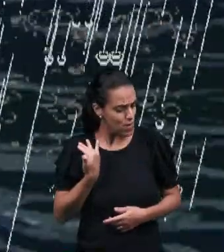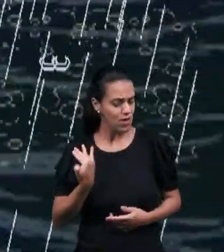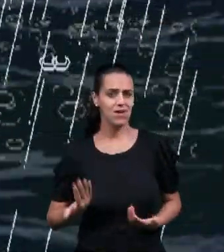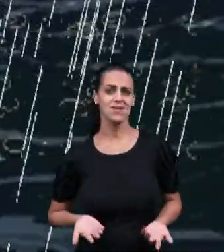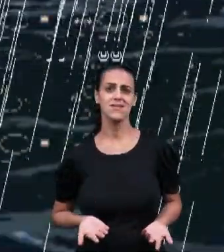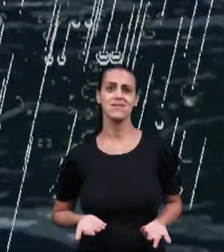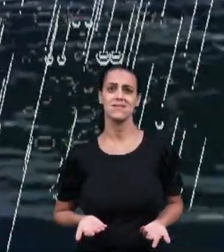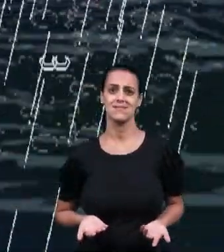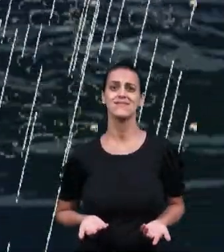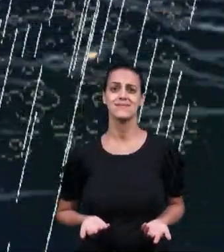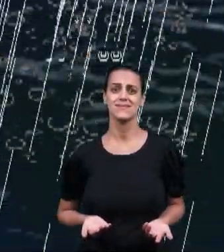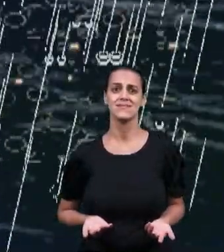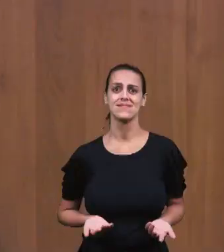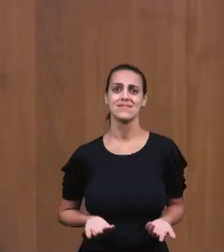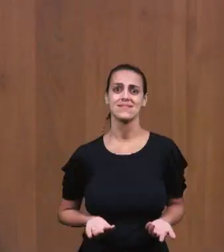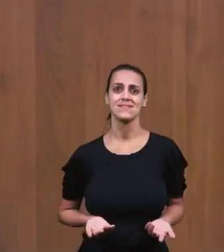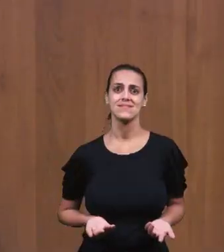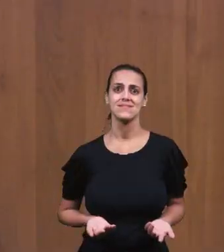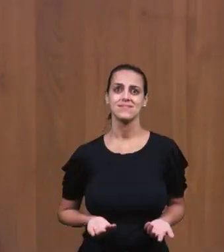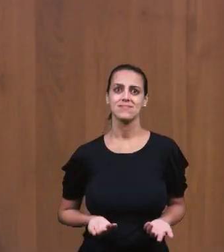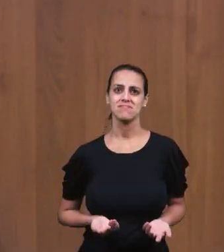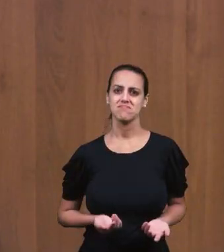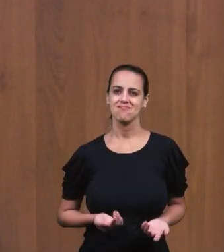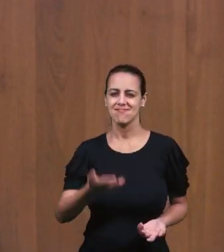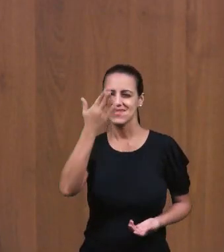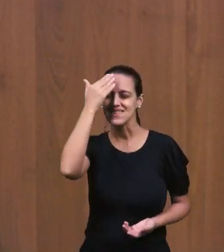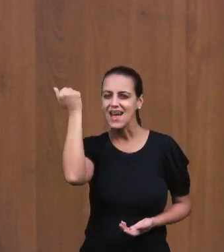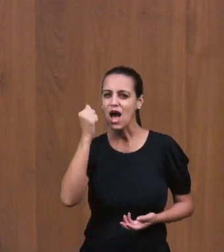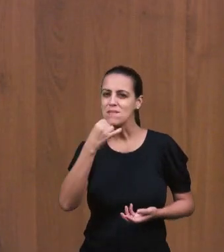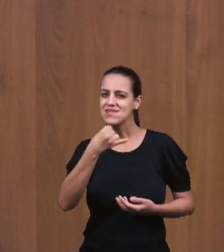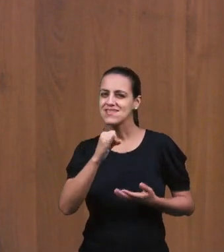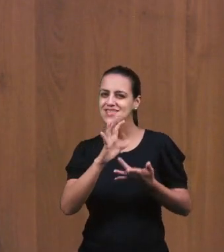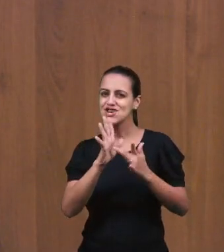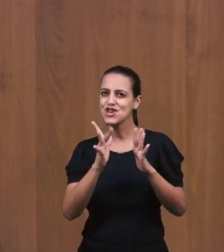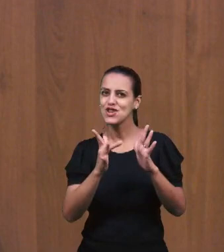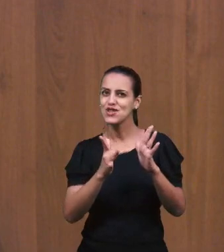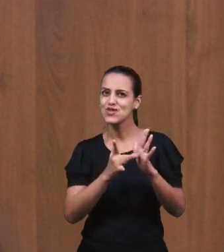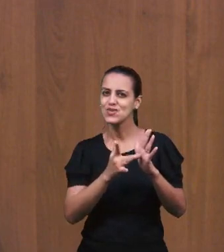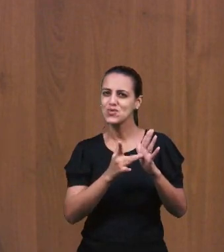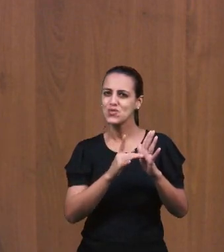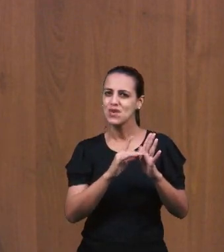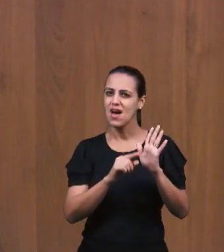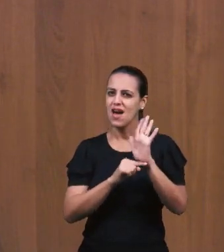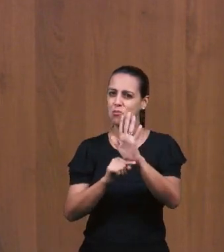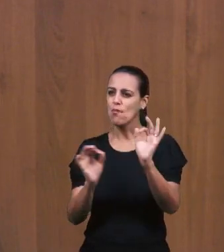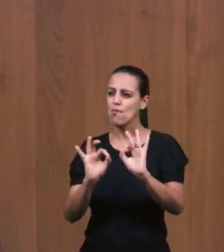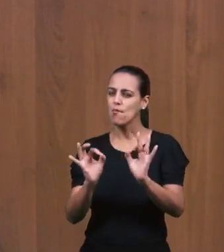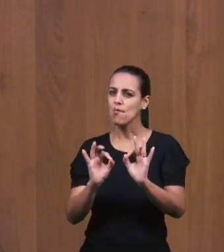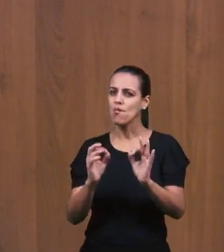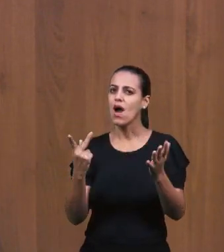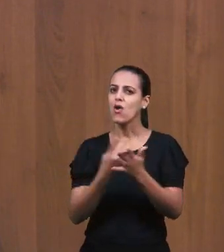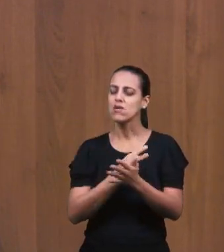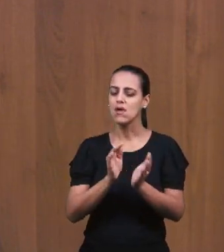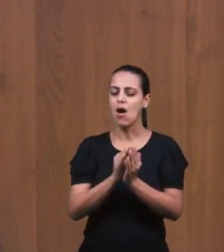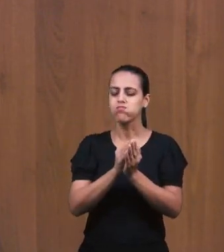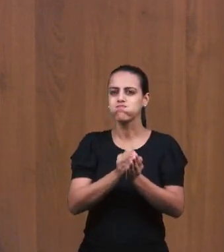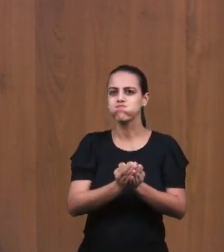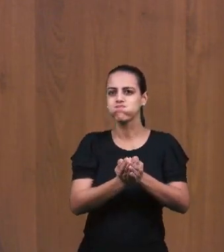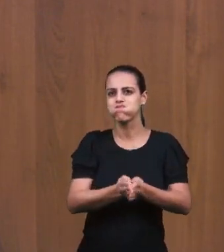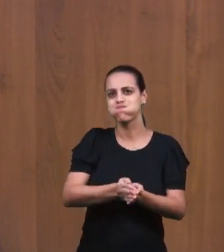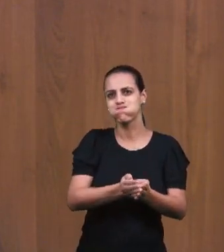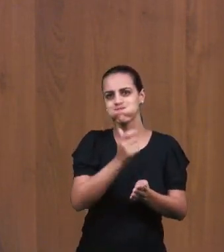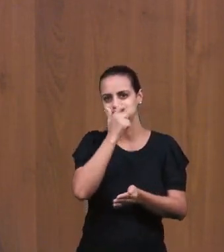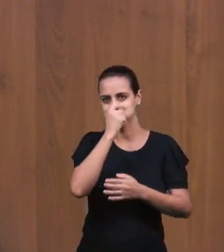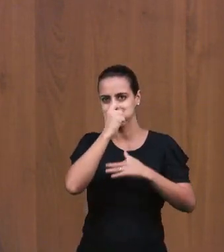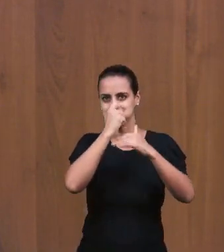allons mourir. Ils savaient que si Jésus n'aidait pas, le bateau allait couler. Ils